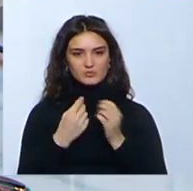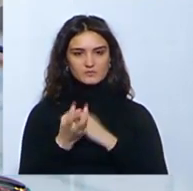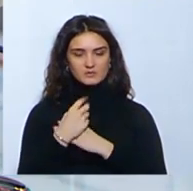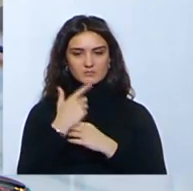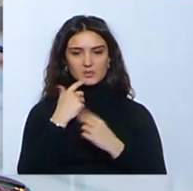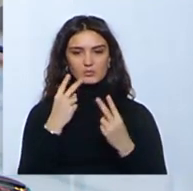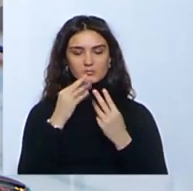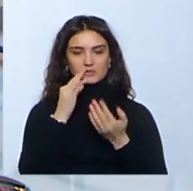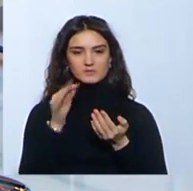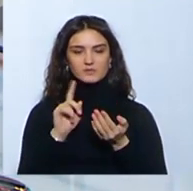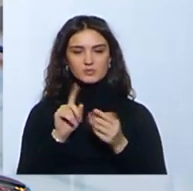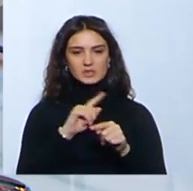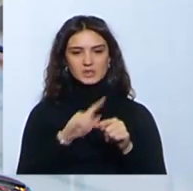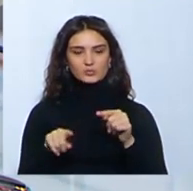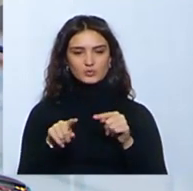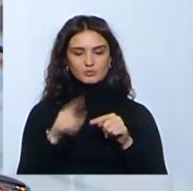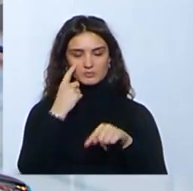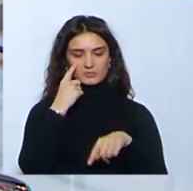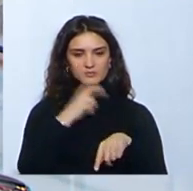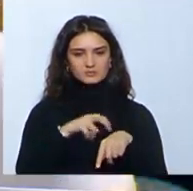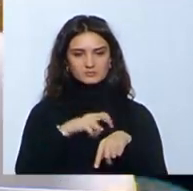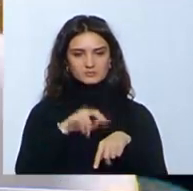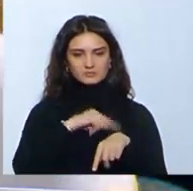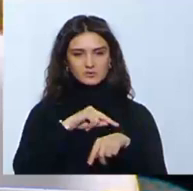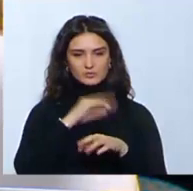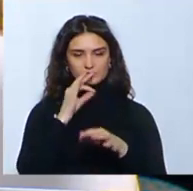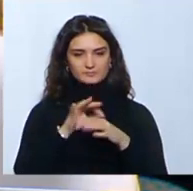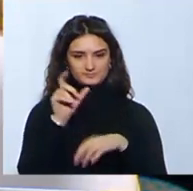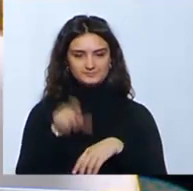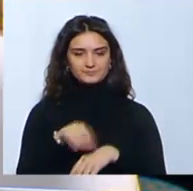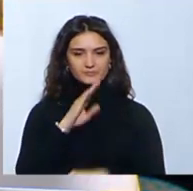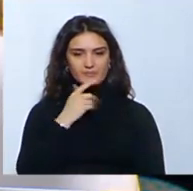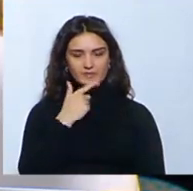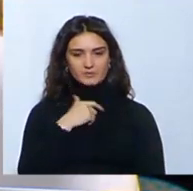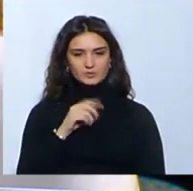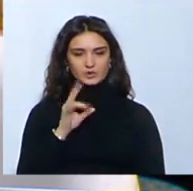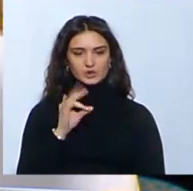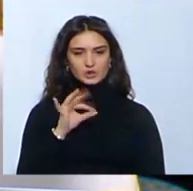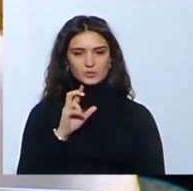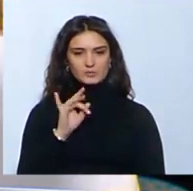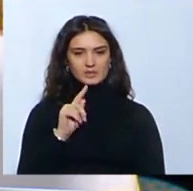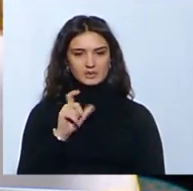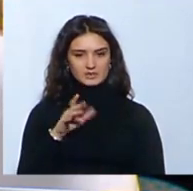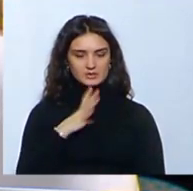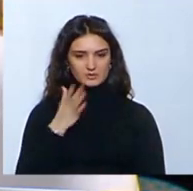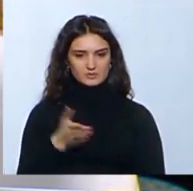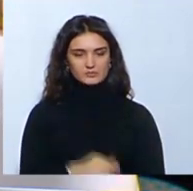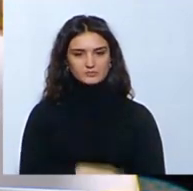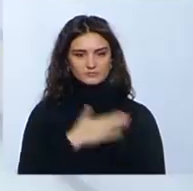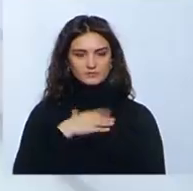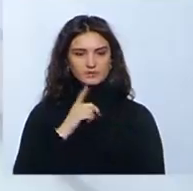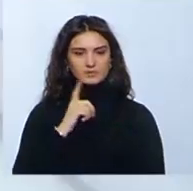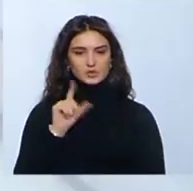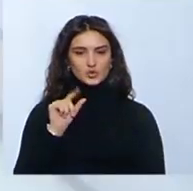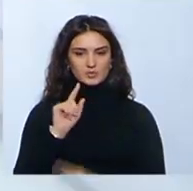მაყურებელს შევახსენებ გადაუდებელი ოფთალმოლოგიური სამსახურის ხელმძღვანელი ოფთალმოლოგი ქალბატონი ნინო ბერაძე იყო ჩვენი გადაცემის სტუმარი. ჩვენ